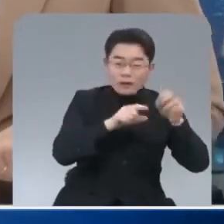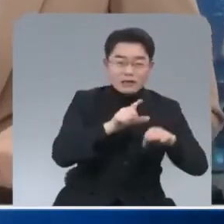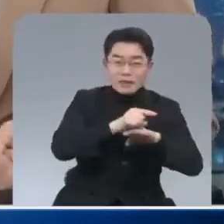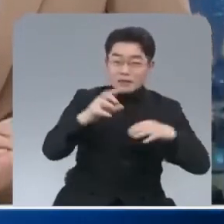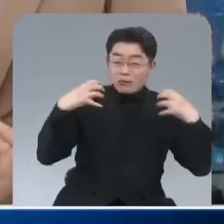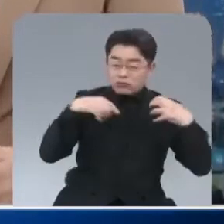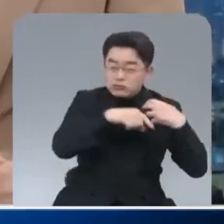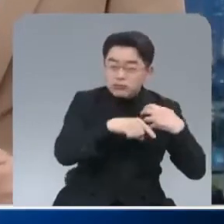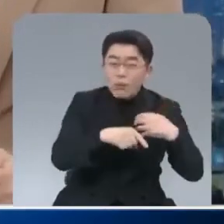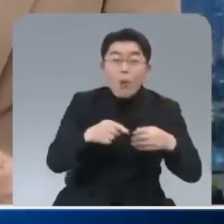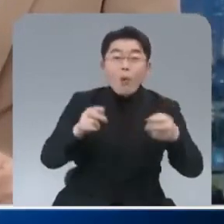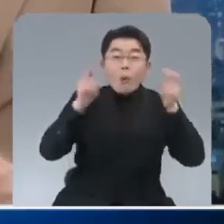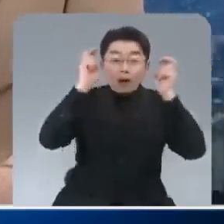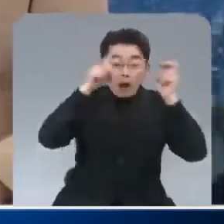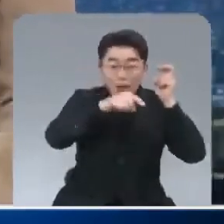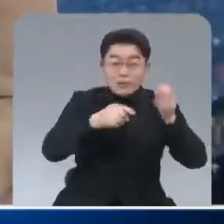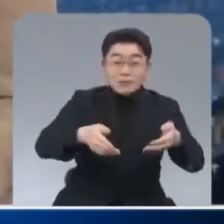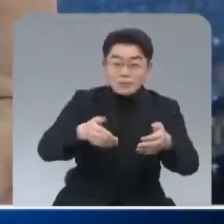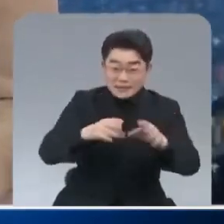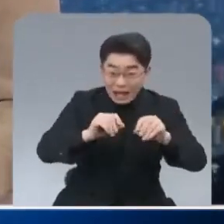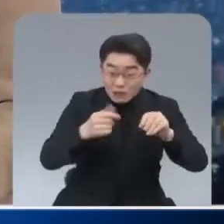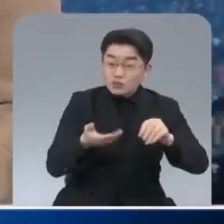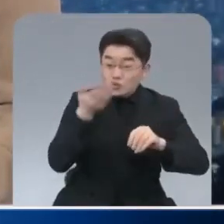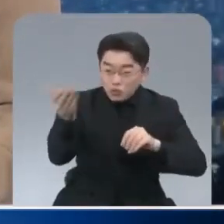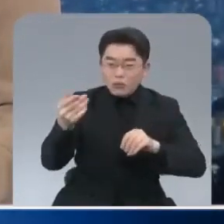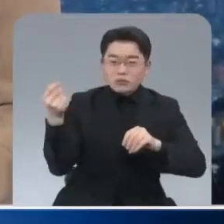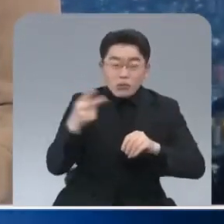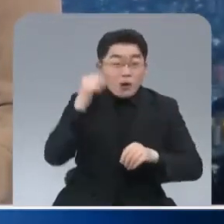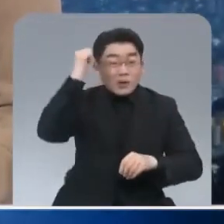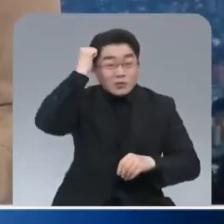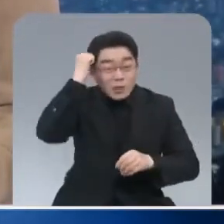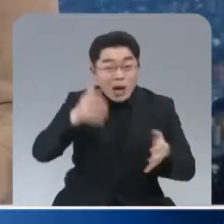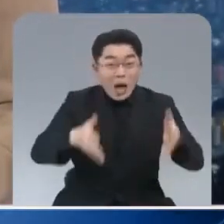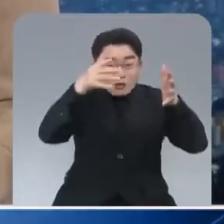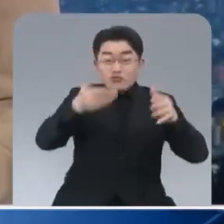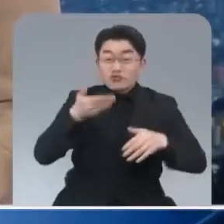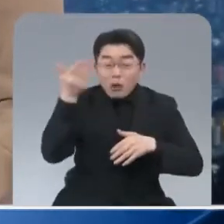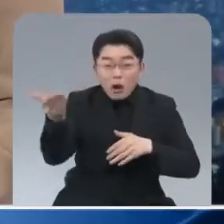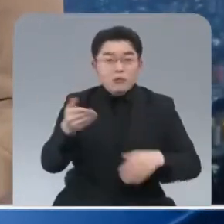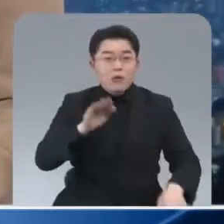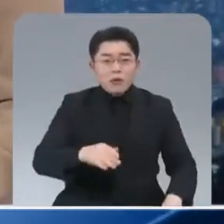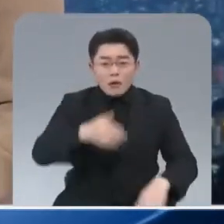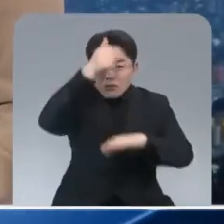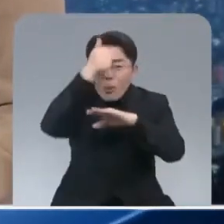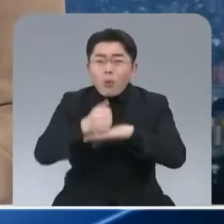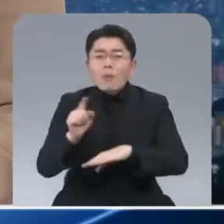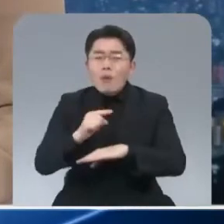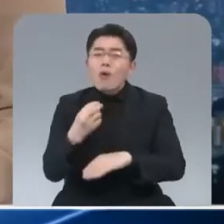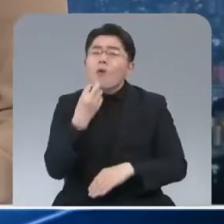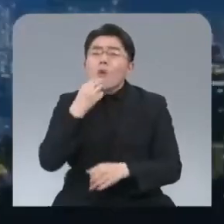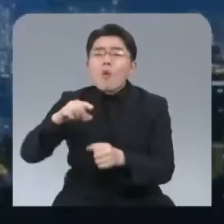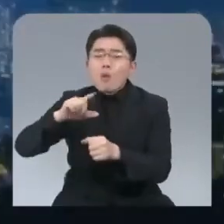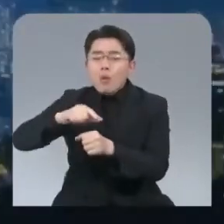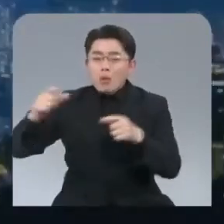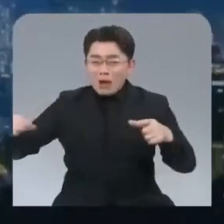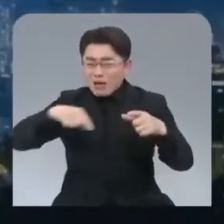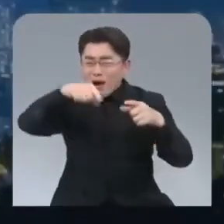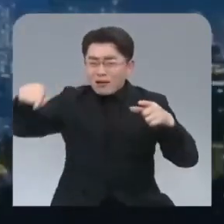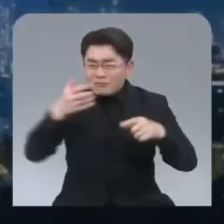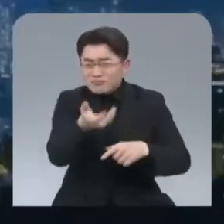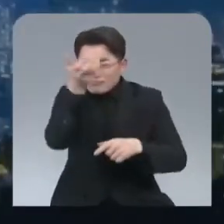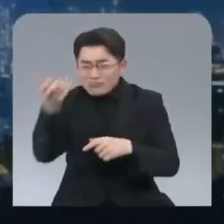있었습니다 4 그런데 그러다가 결국 뭐 sk 하이닉스가 수도권 을 선택했죠 네 맞습니다 당시의 경우도 용인을 선택했구요